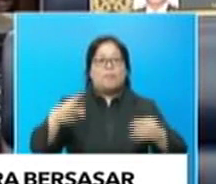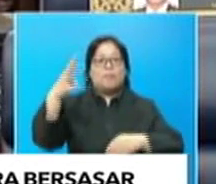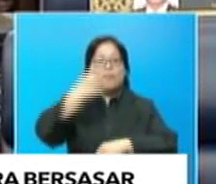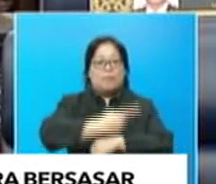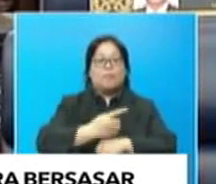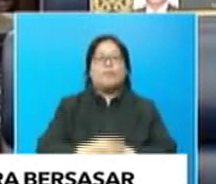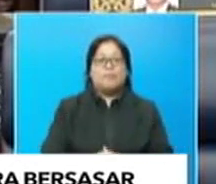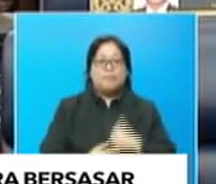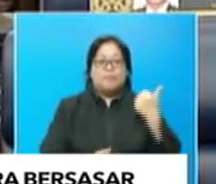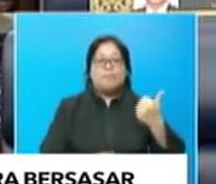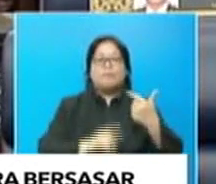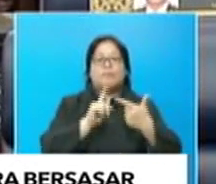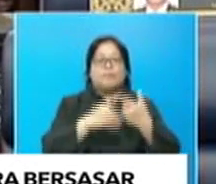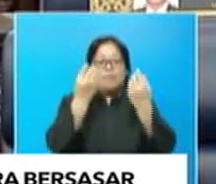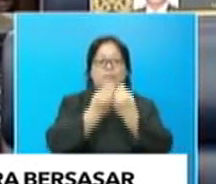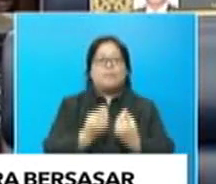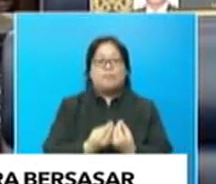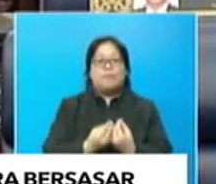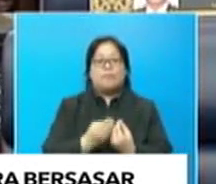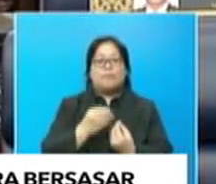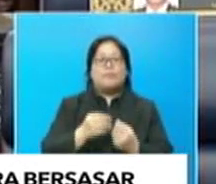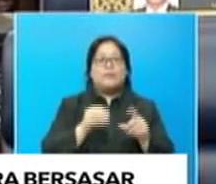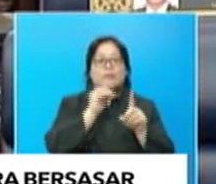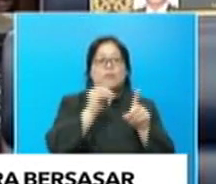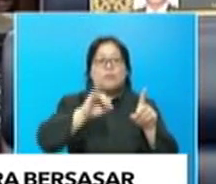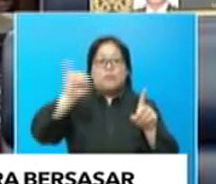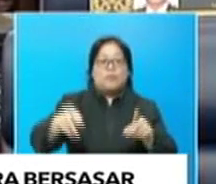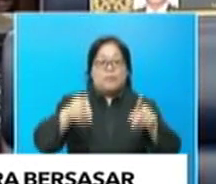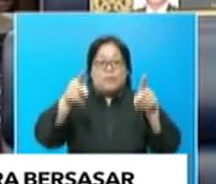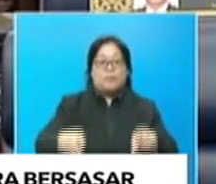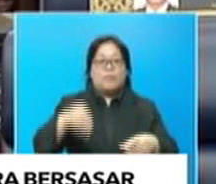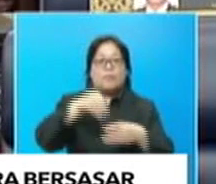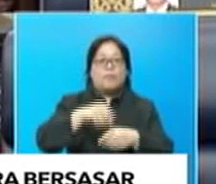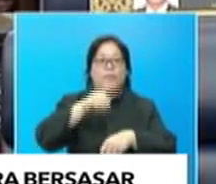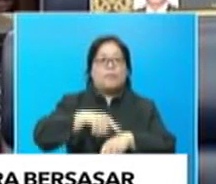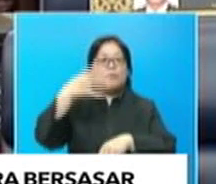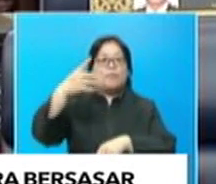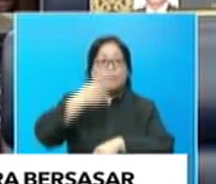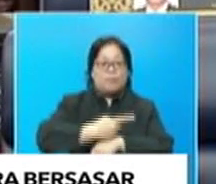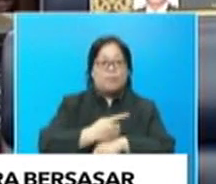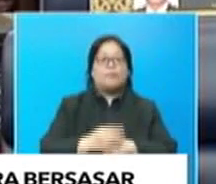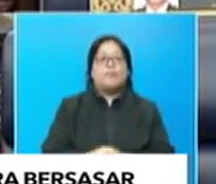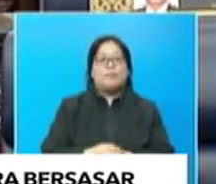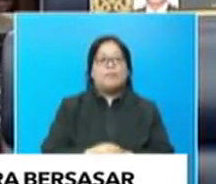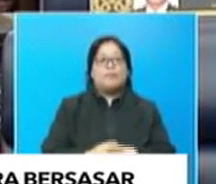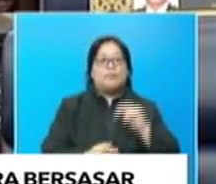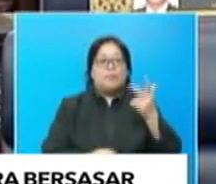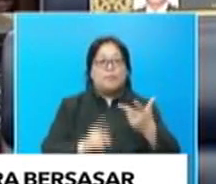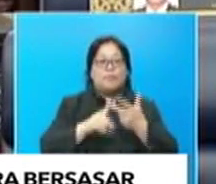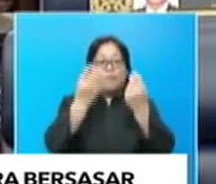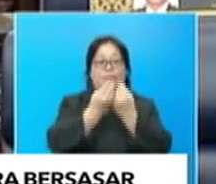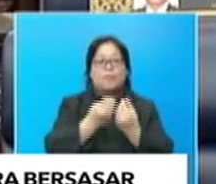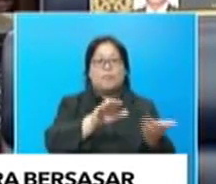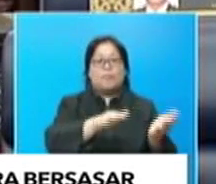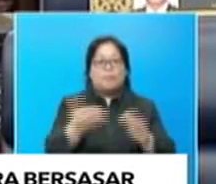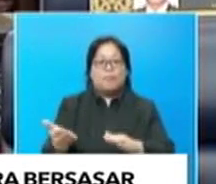kebelakangannya, kadar insiden per 1 juta penduduk dalam tempoh 14 hari kebelakangannya, kadar kematian